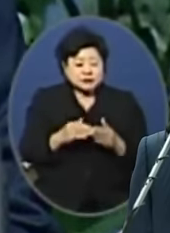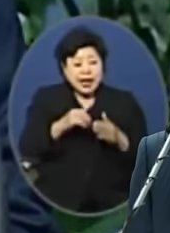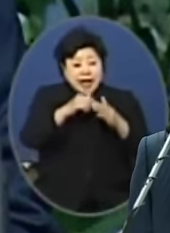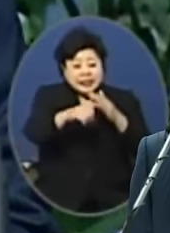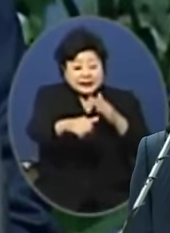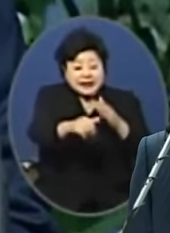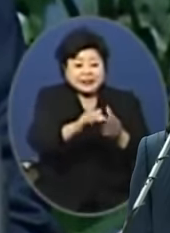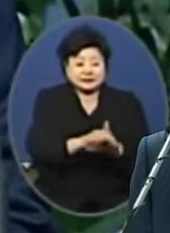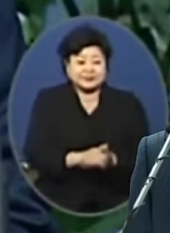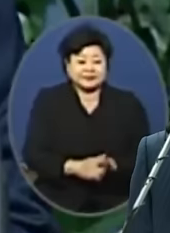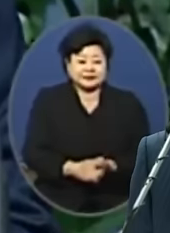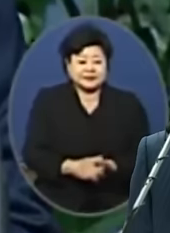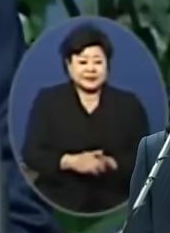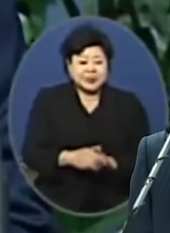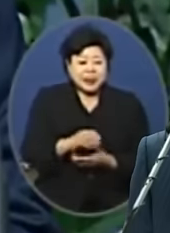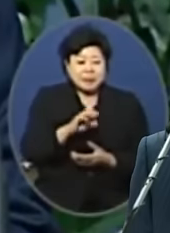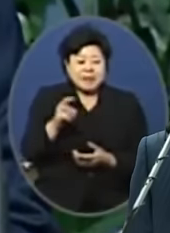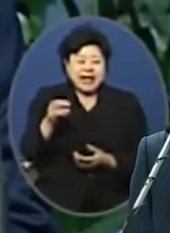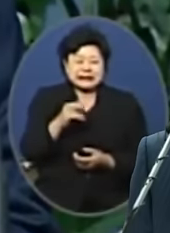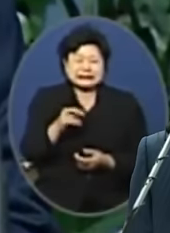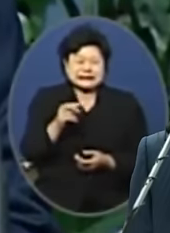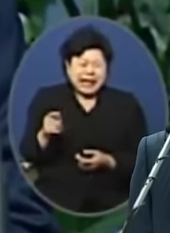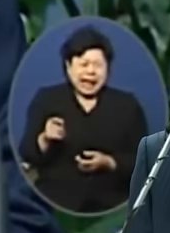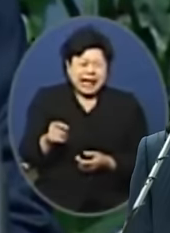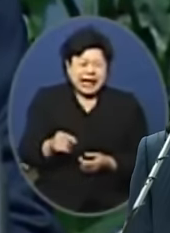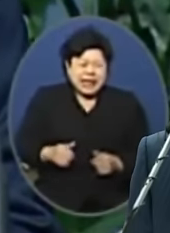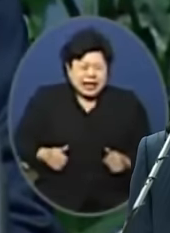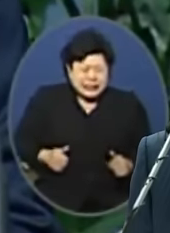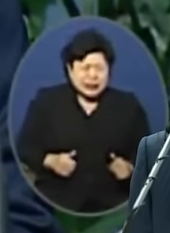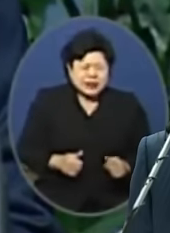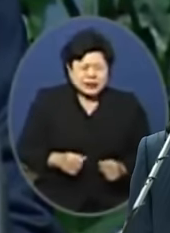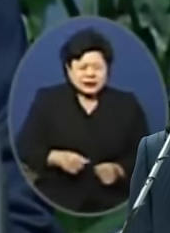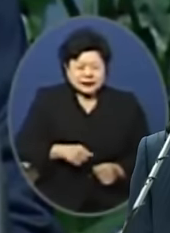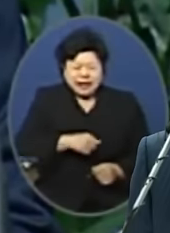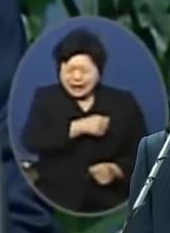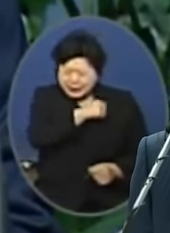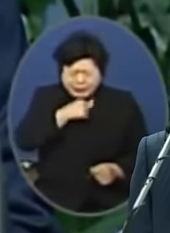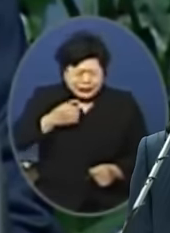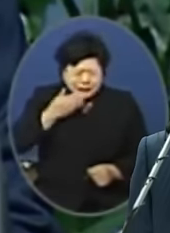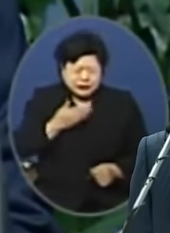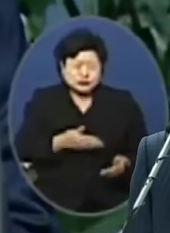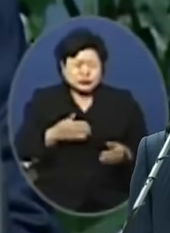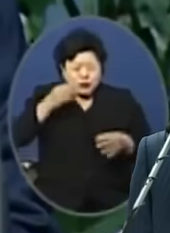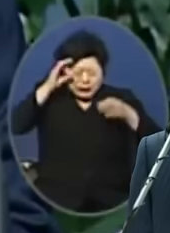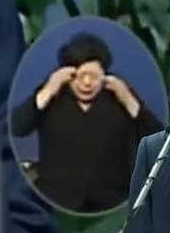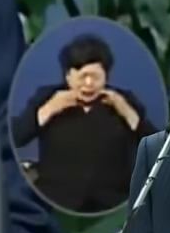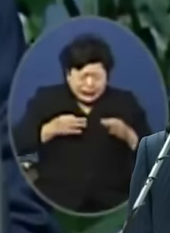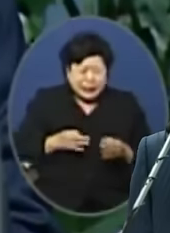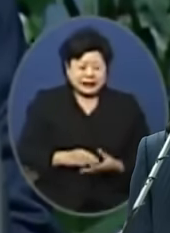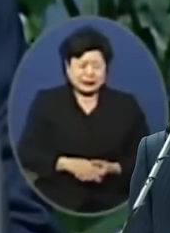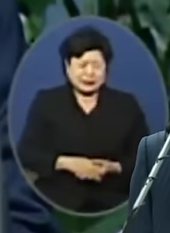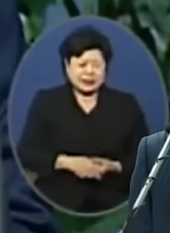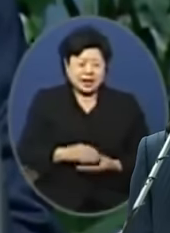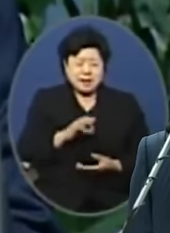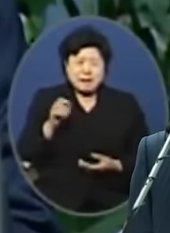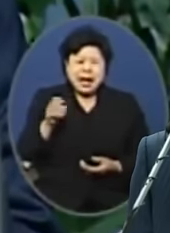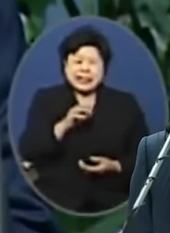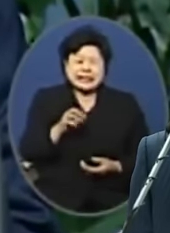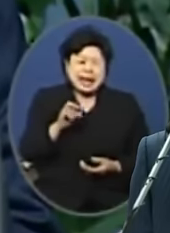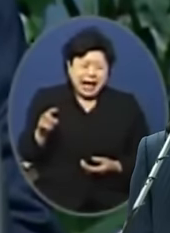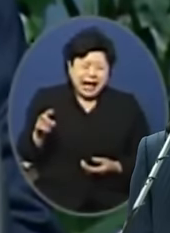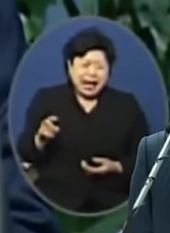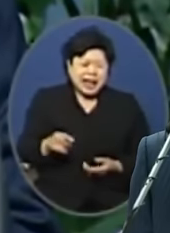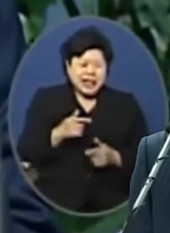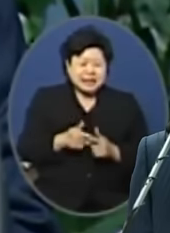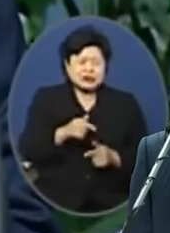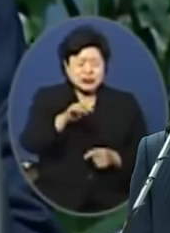갔는데 마르다는 부엌에서 열심히 음식을 준비한다고 땀을 펄펄 흘리면서 애를 썼는데 마리아는 예수님